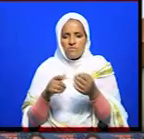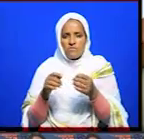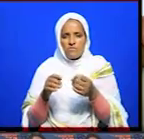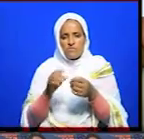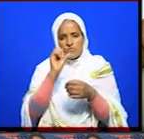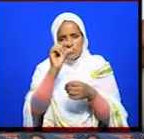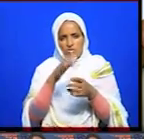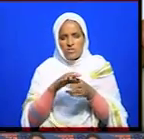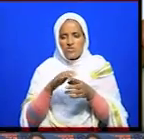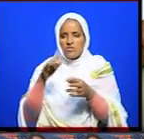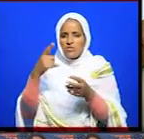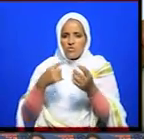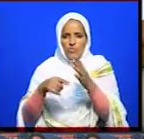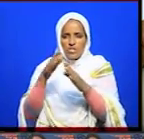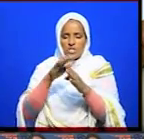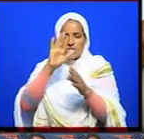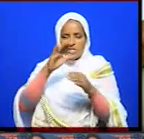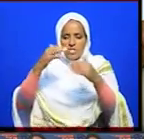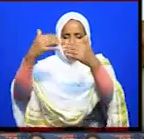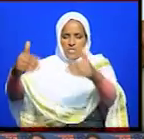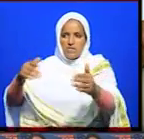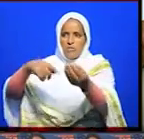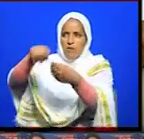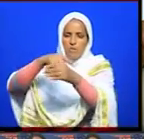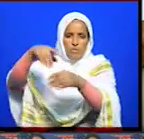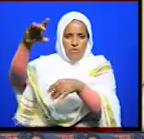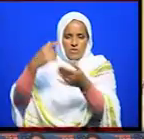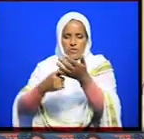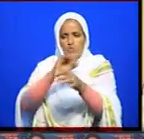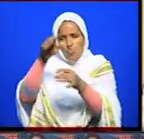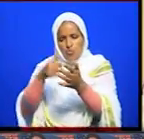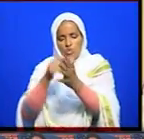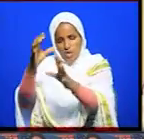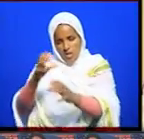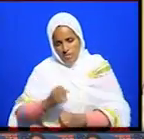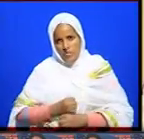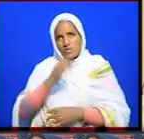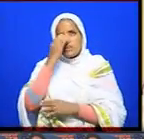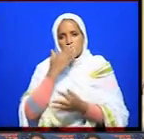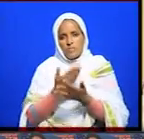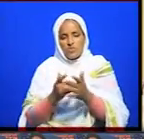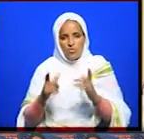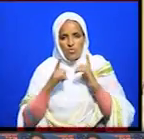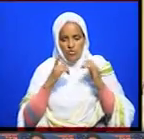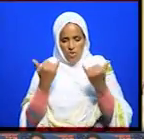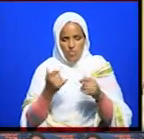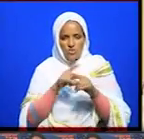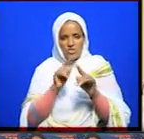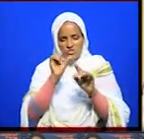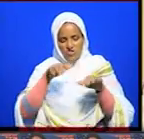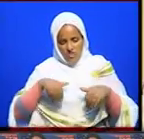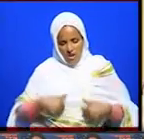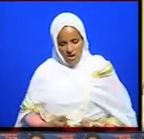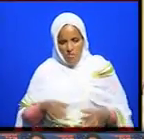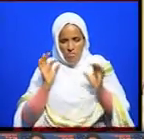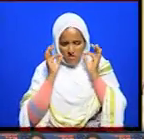የመሸበት ከብት ምናምን እንደዚህ የእኔ ትንሽ ዞር ይላል እዚህ ወደ ግድብ አካባቢ እና ሁሉን ተቀብሌ ነው